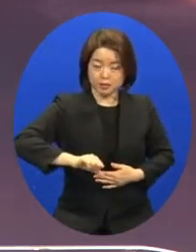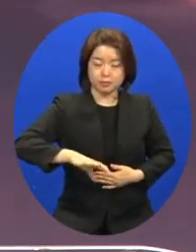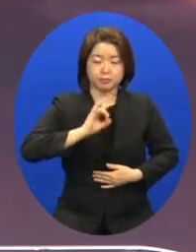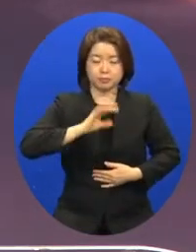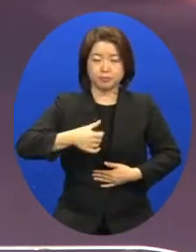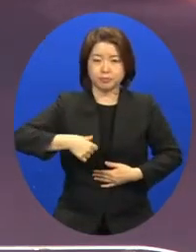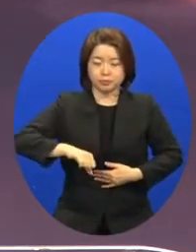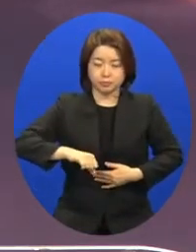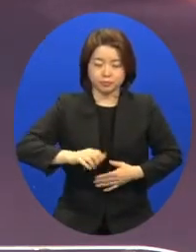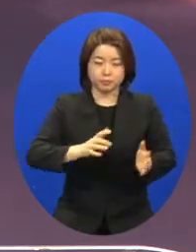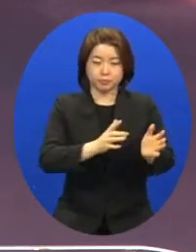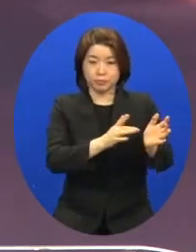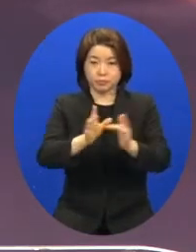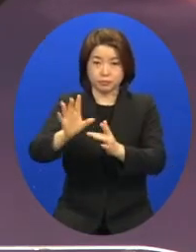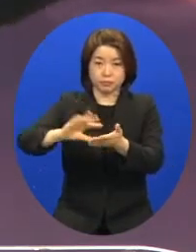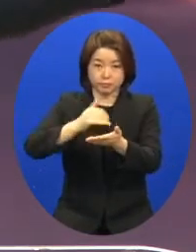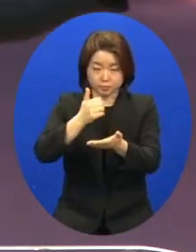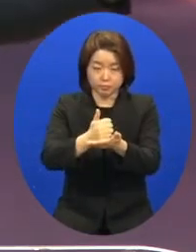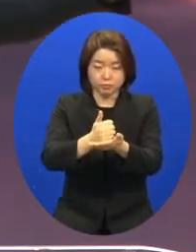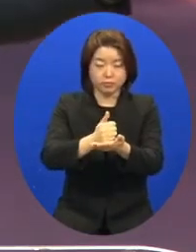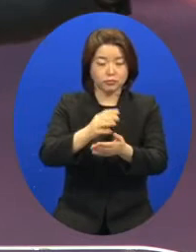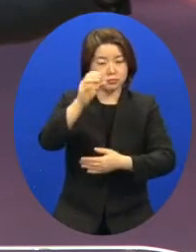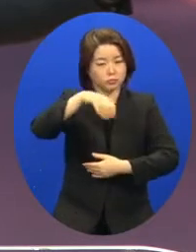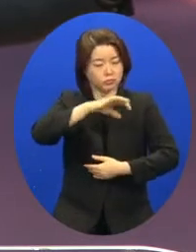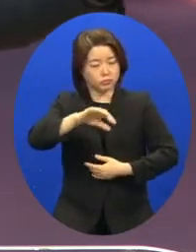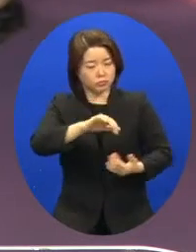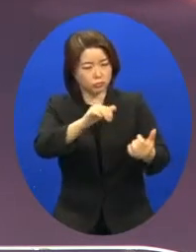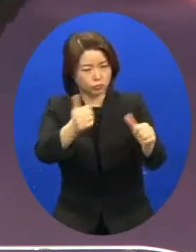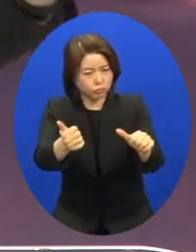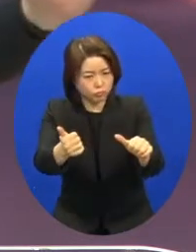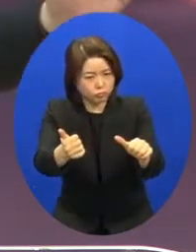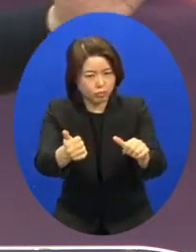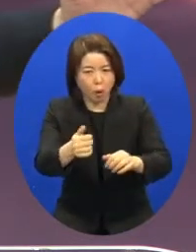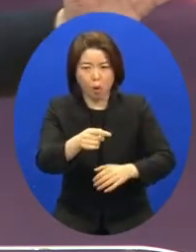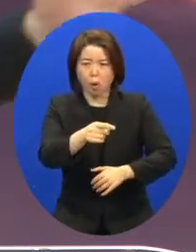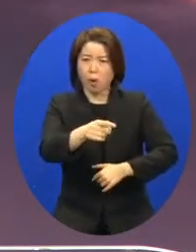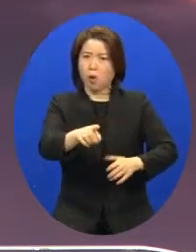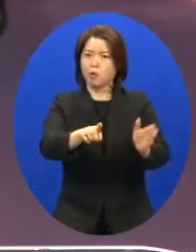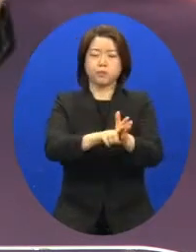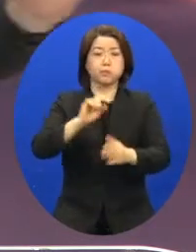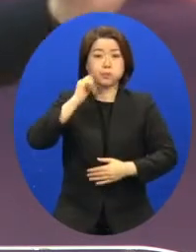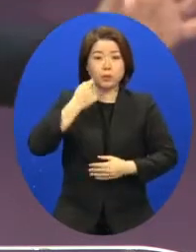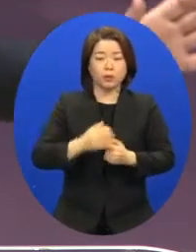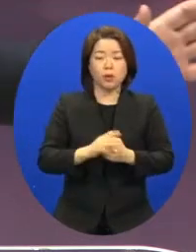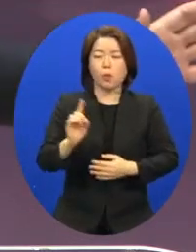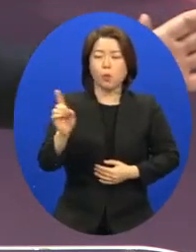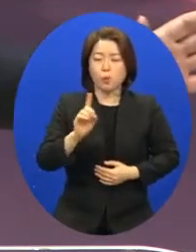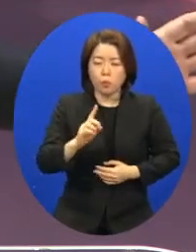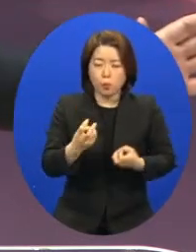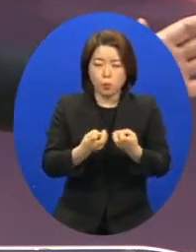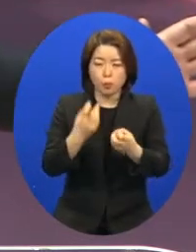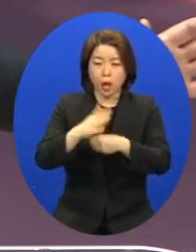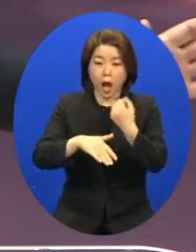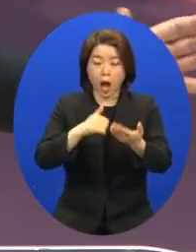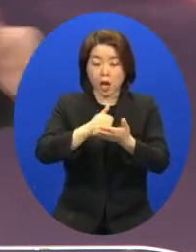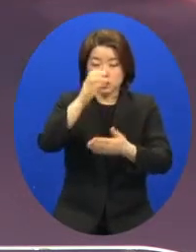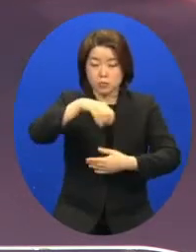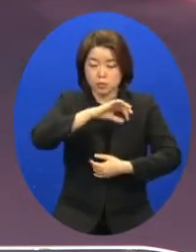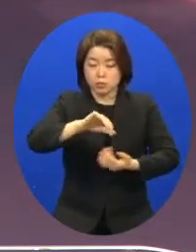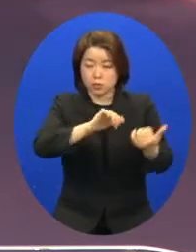독생자 그리스도가 십자가에서 죽었다. 믿을 수가 없는 일입니다. 어떻게 하나님이 십자가에서 죽을 수